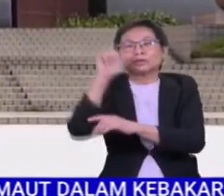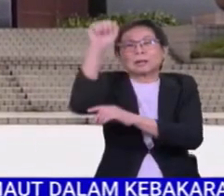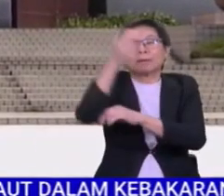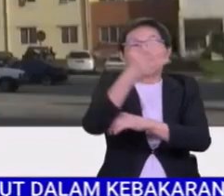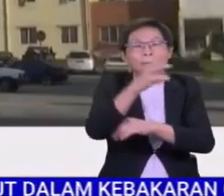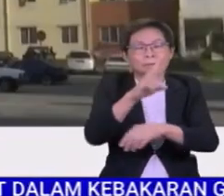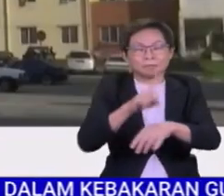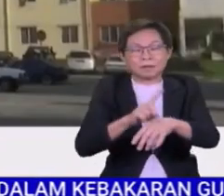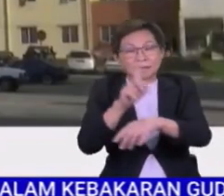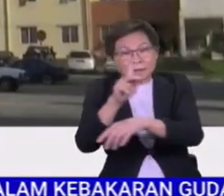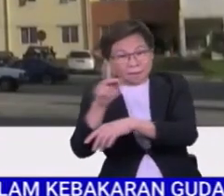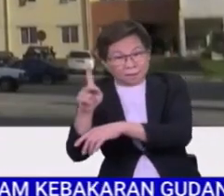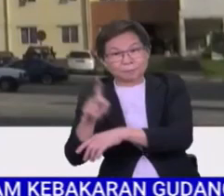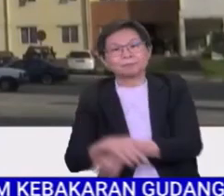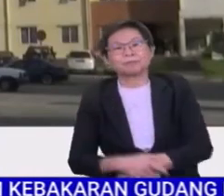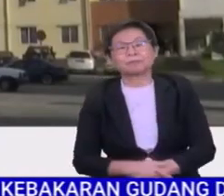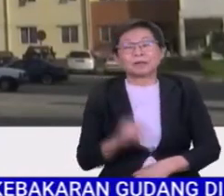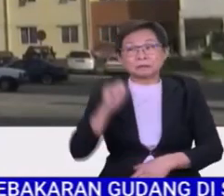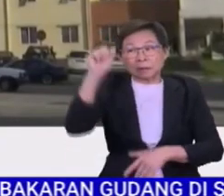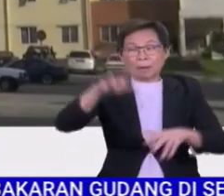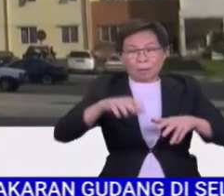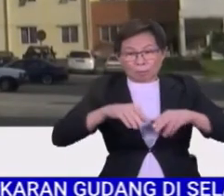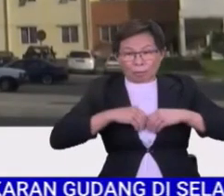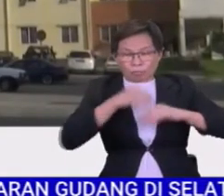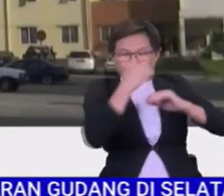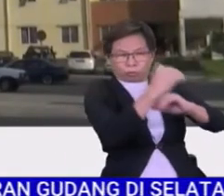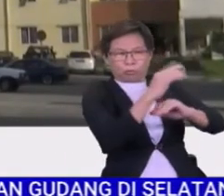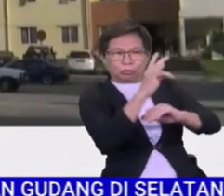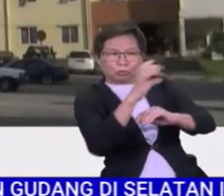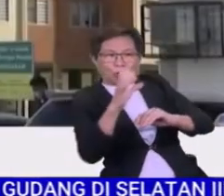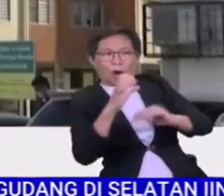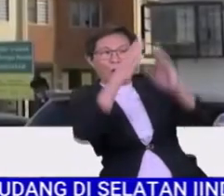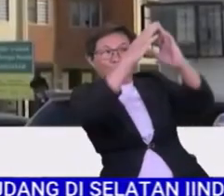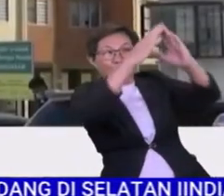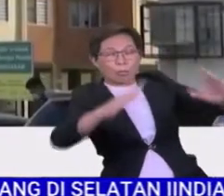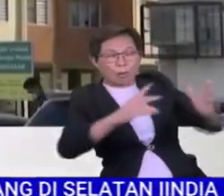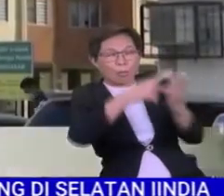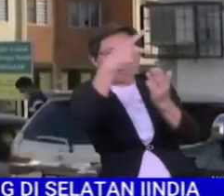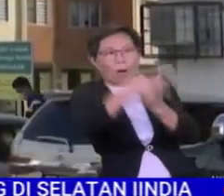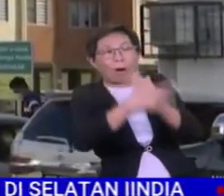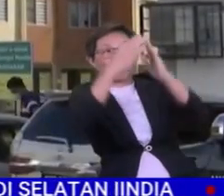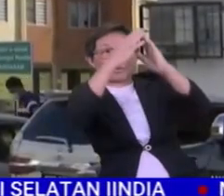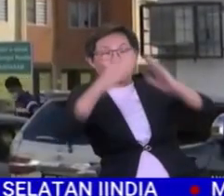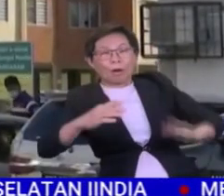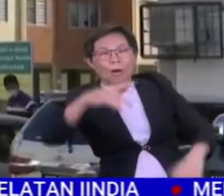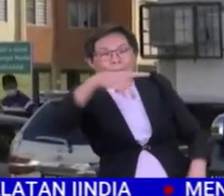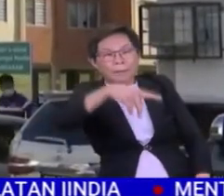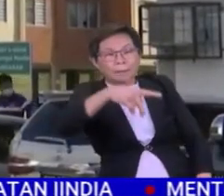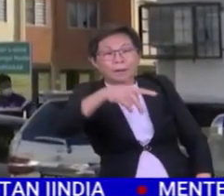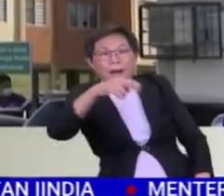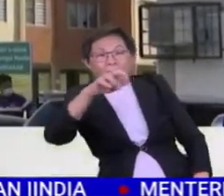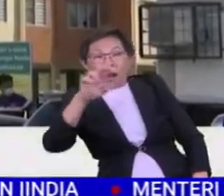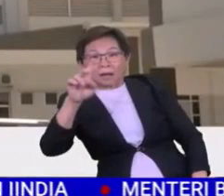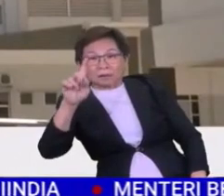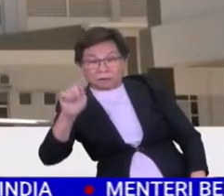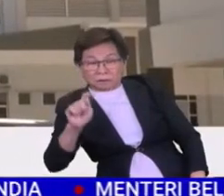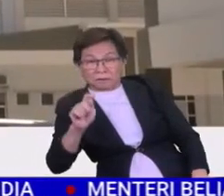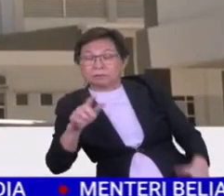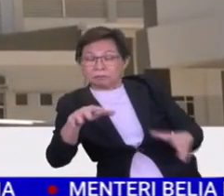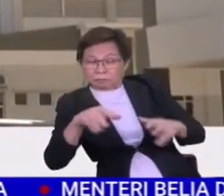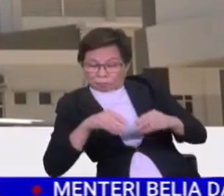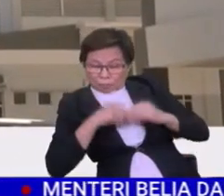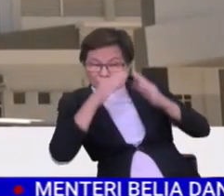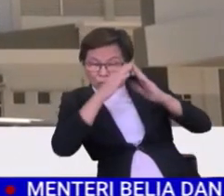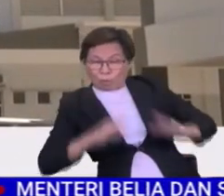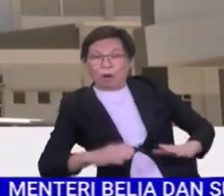Kinabalu sementara itu Sabah menerima kuota 700 unit rumah program Perumahan Rakyat termiskin pprt bagi